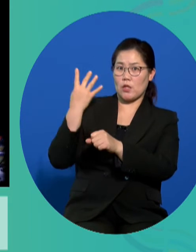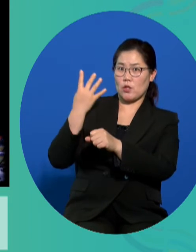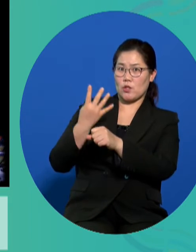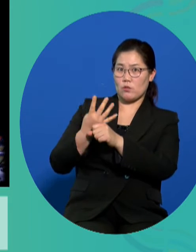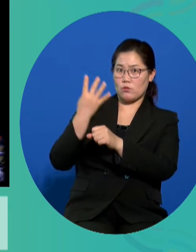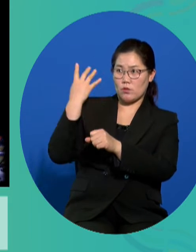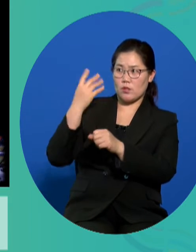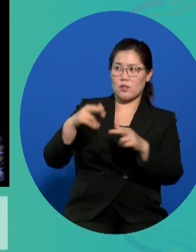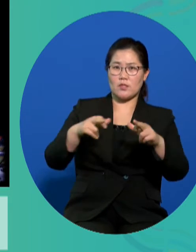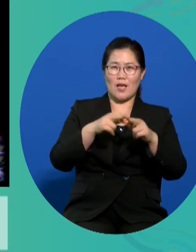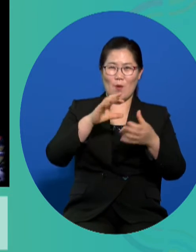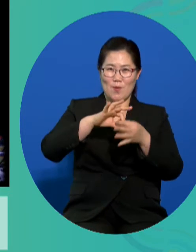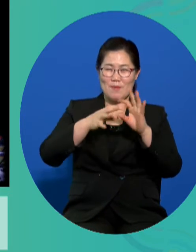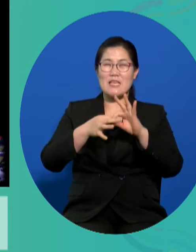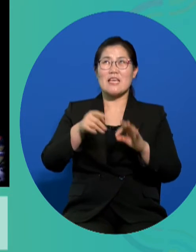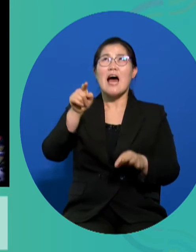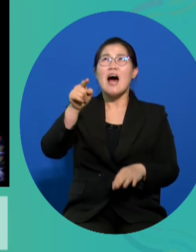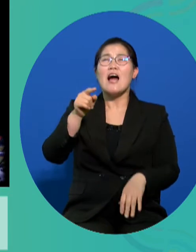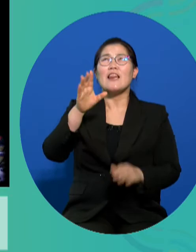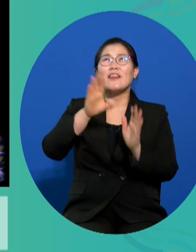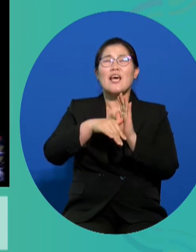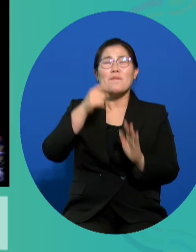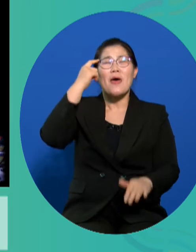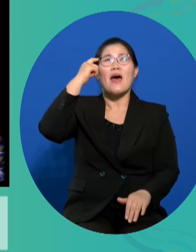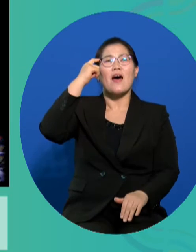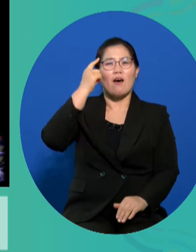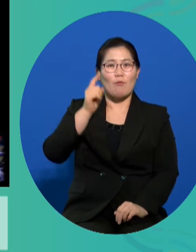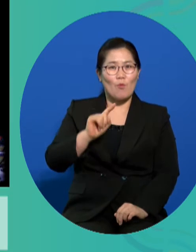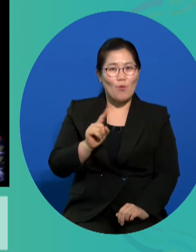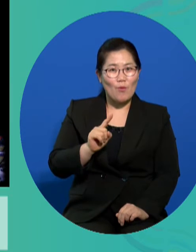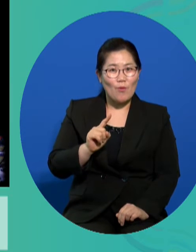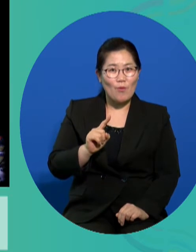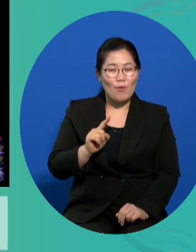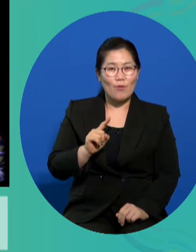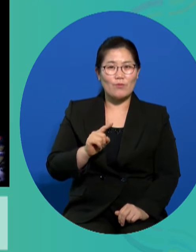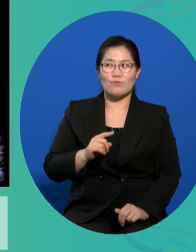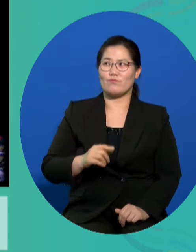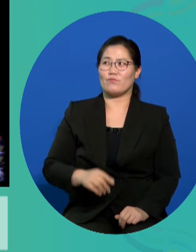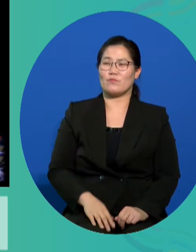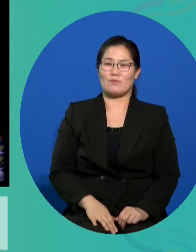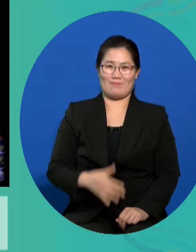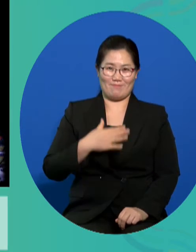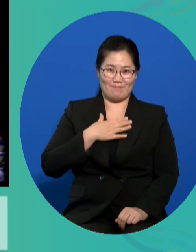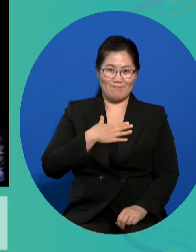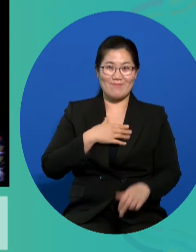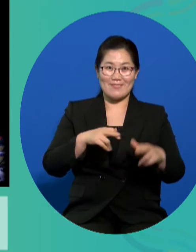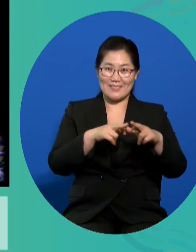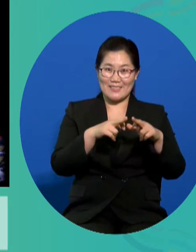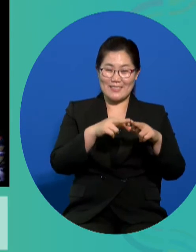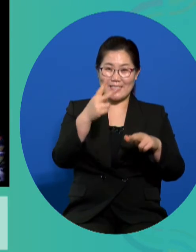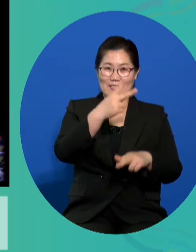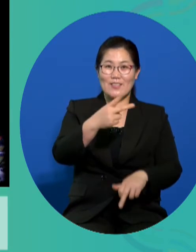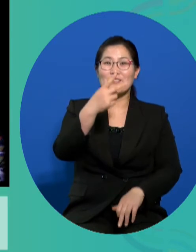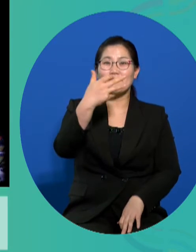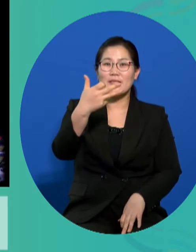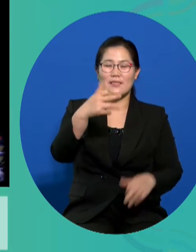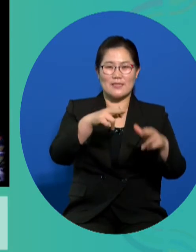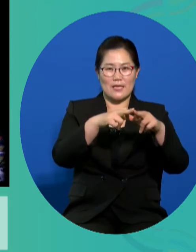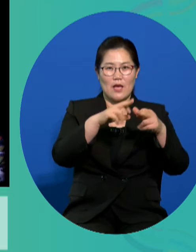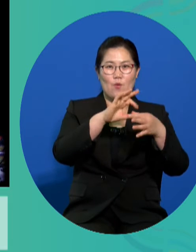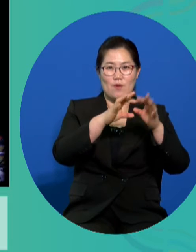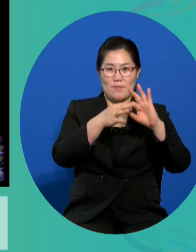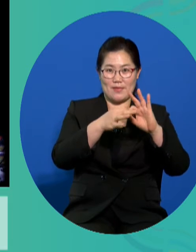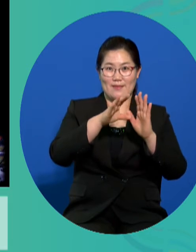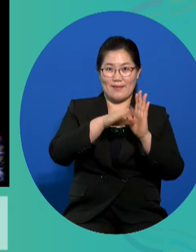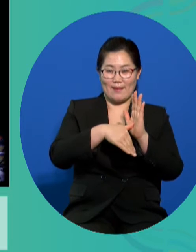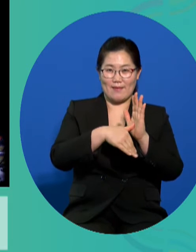생각하면 무엇이 생각날까요, 여러분들? 저는 사실 그 패럴림픽 2018 패럴림픽 그